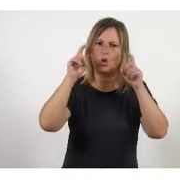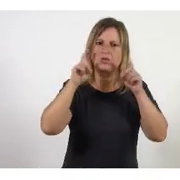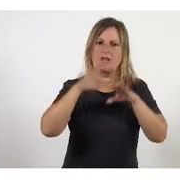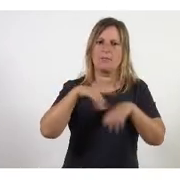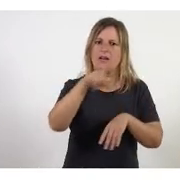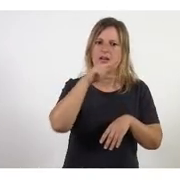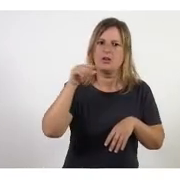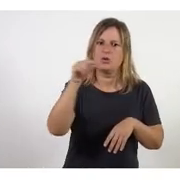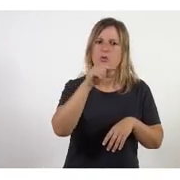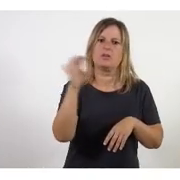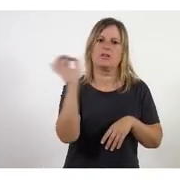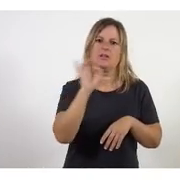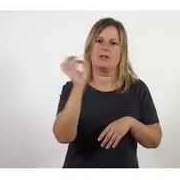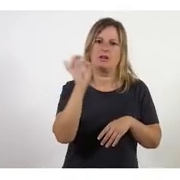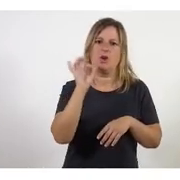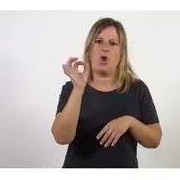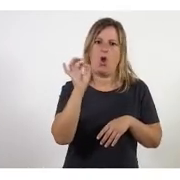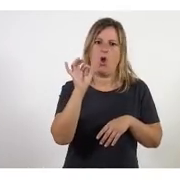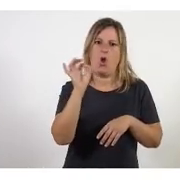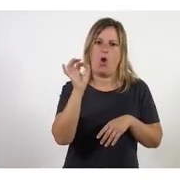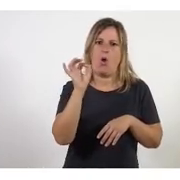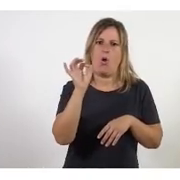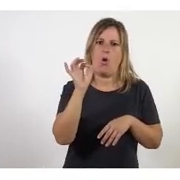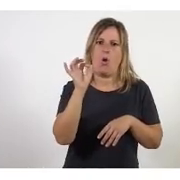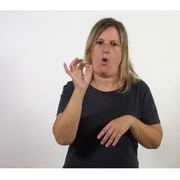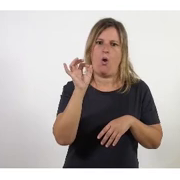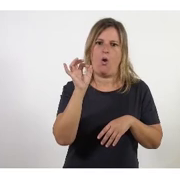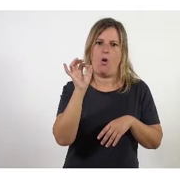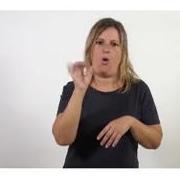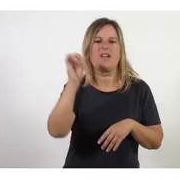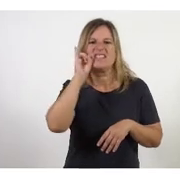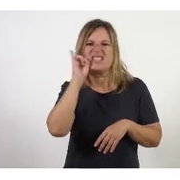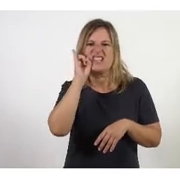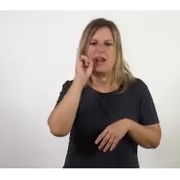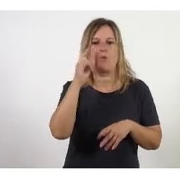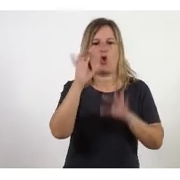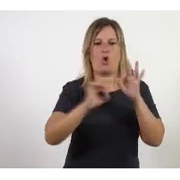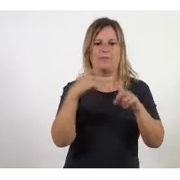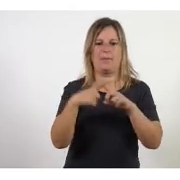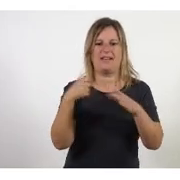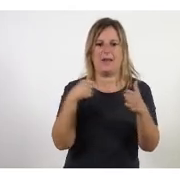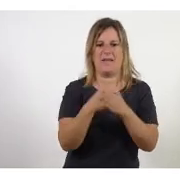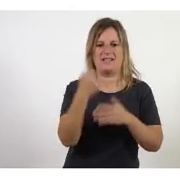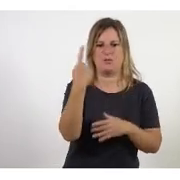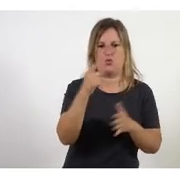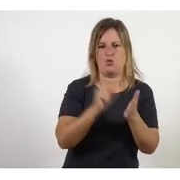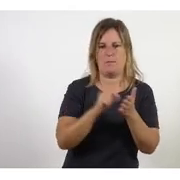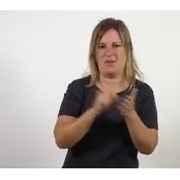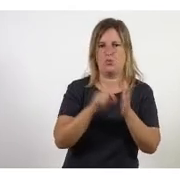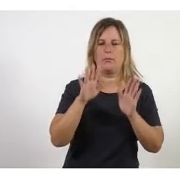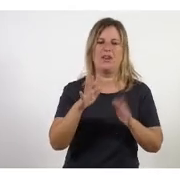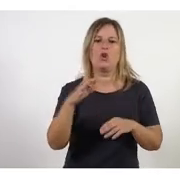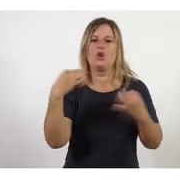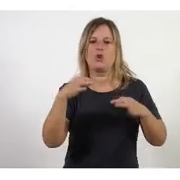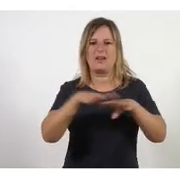amb l'Instagram aneu en compte perquè el màxim és 1 minut. Però jo us dic, ja va una mica amb el sentit. Si és per xarxes socials, per aquestes xarxes més